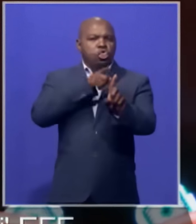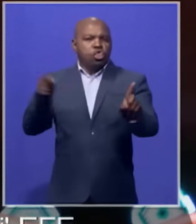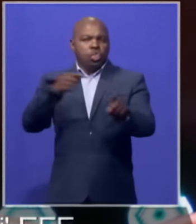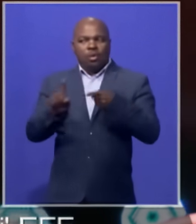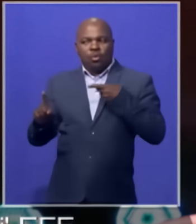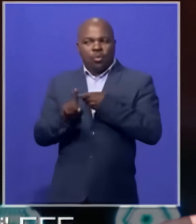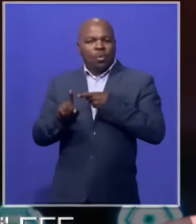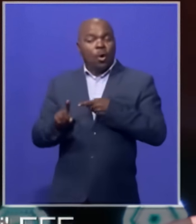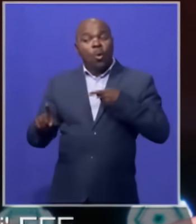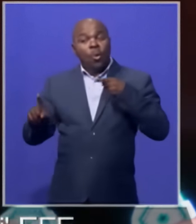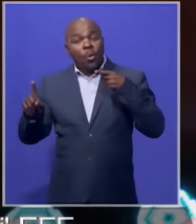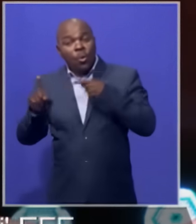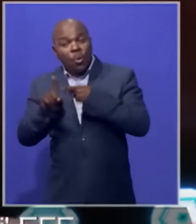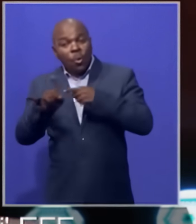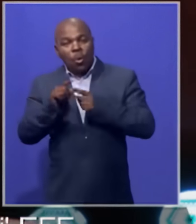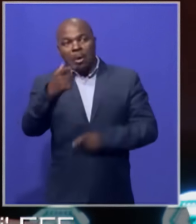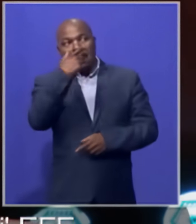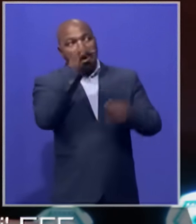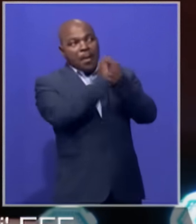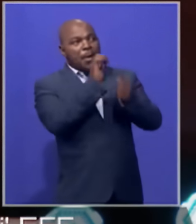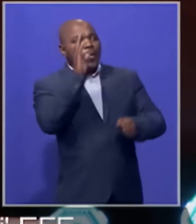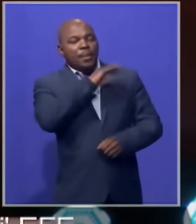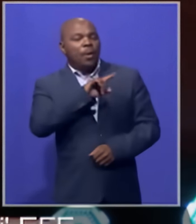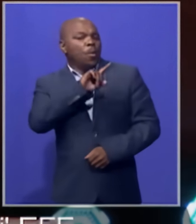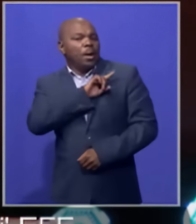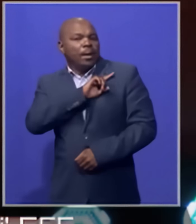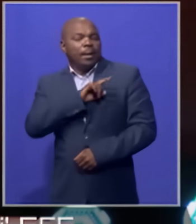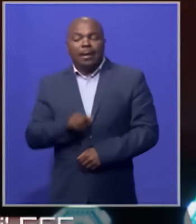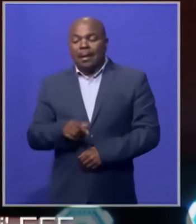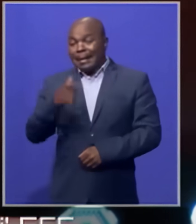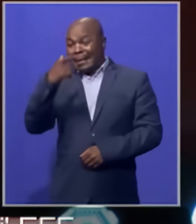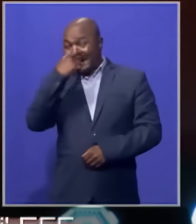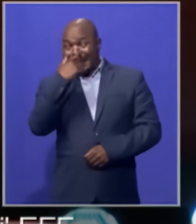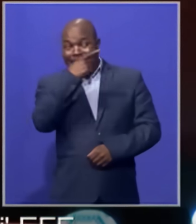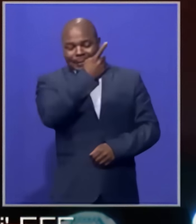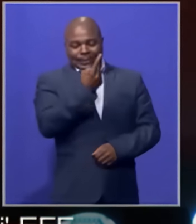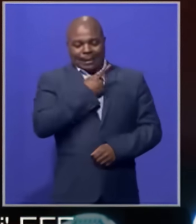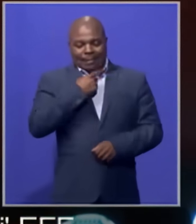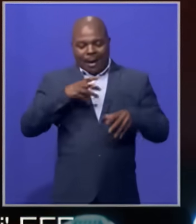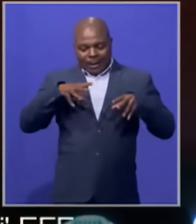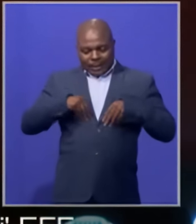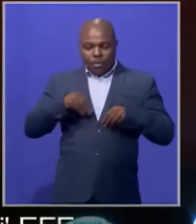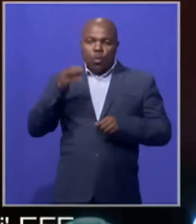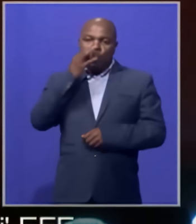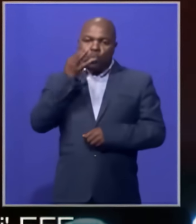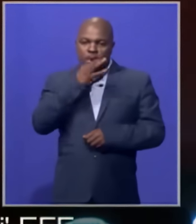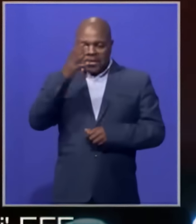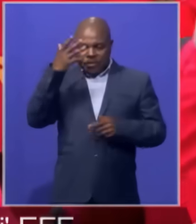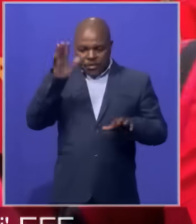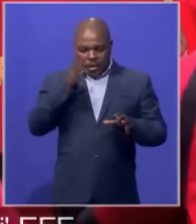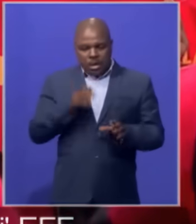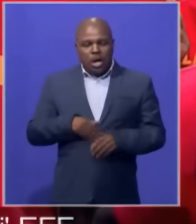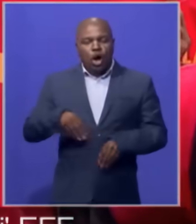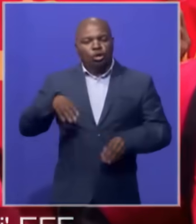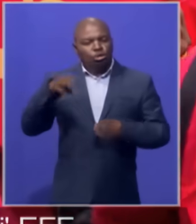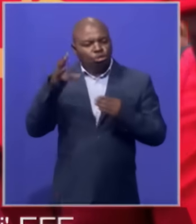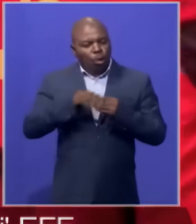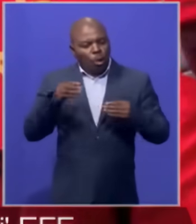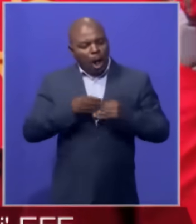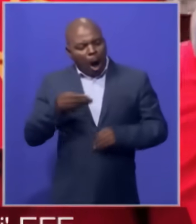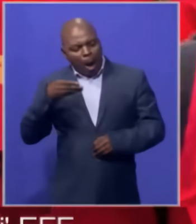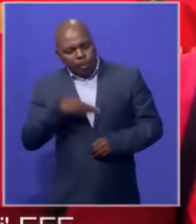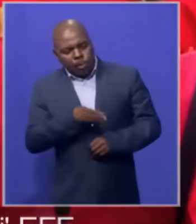Batoyi not arrest Ramaphosa after Ramaphosa accepted that he used $? Go memorandum